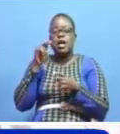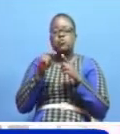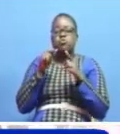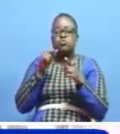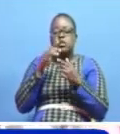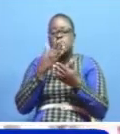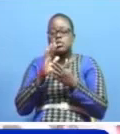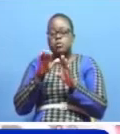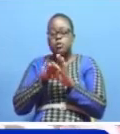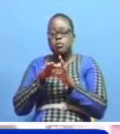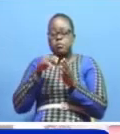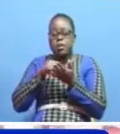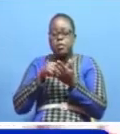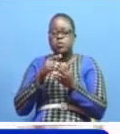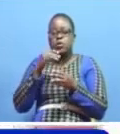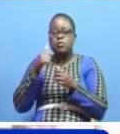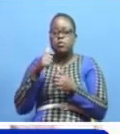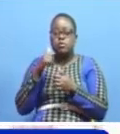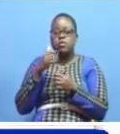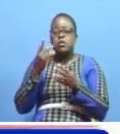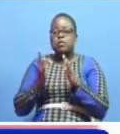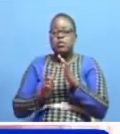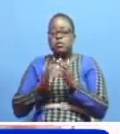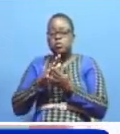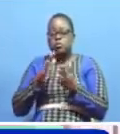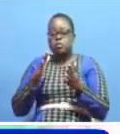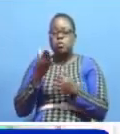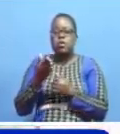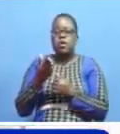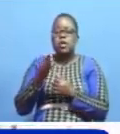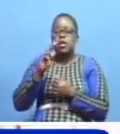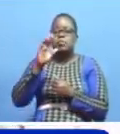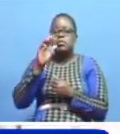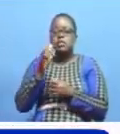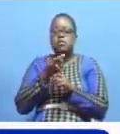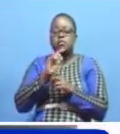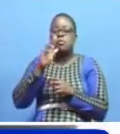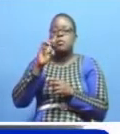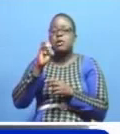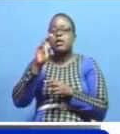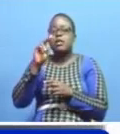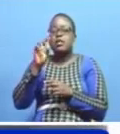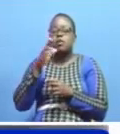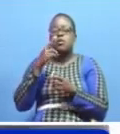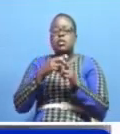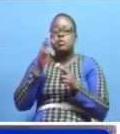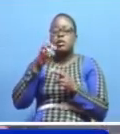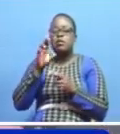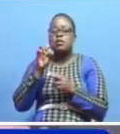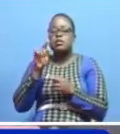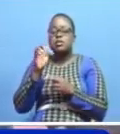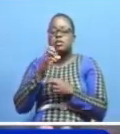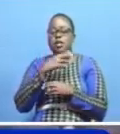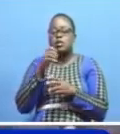na aleme ongamana kulea na mutalatala usuni vamana munini wa alingi bungeni na inge MCA wa enda umalalane Rastas Mbuno na memba